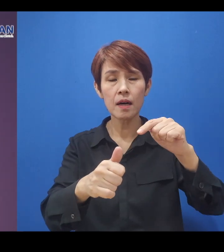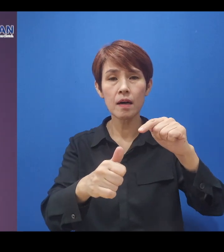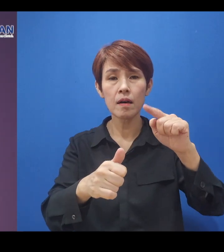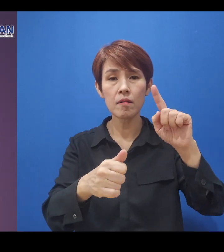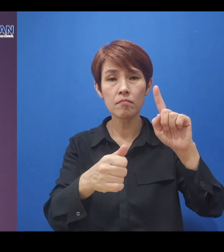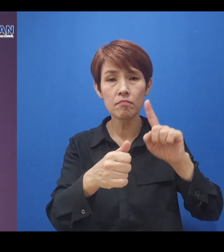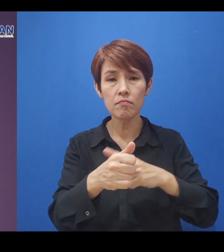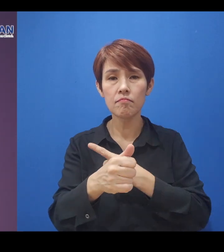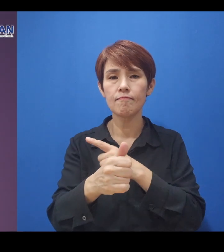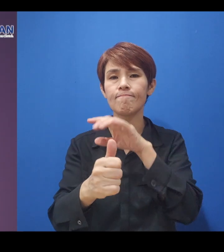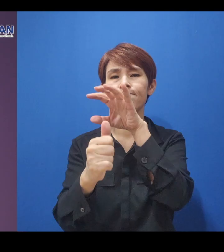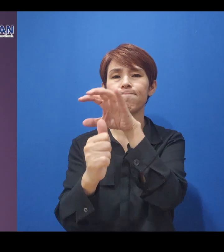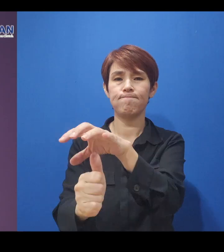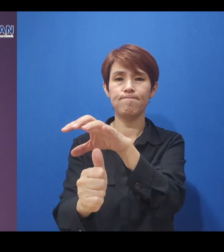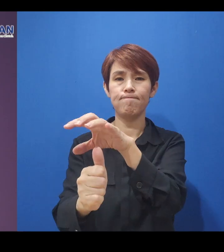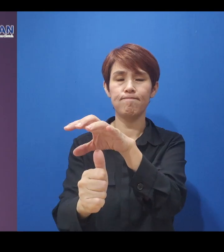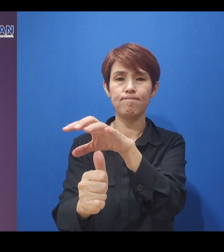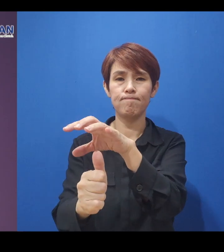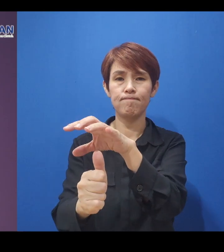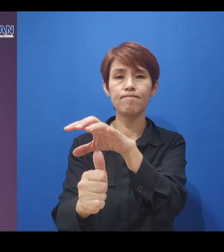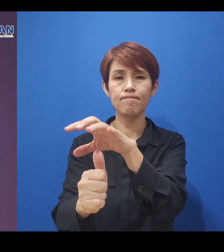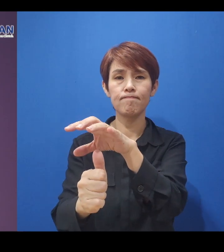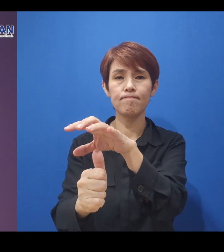섬에 가두어졌습니다.